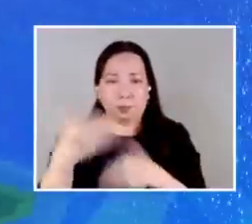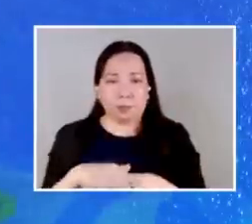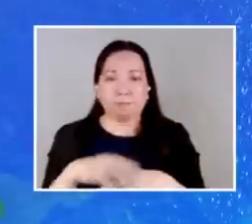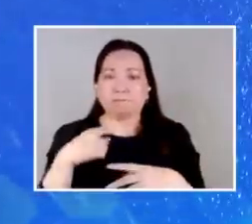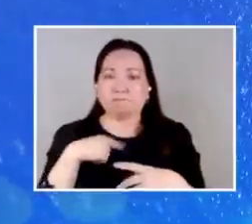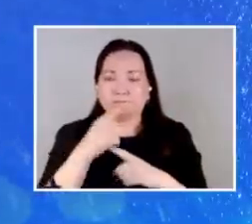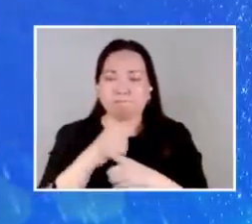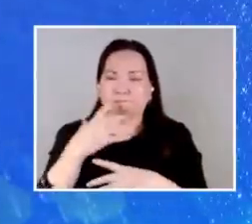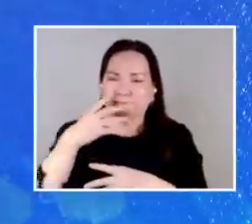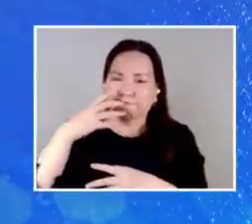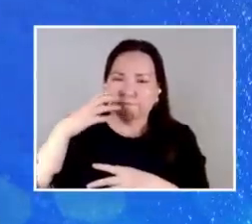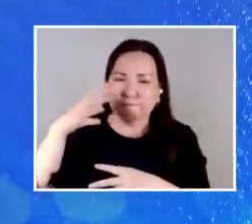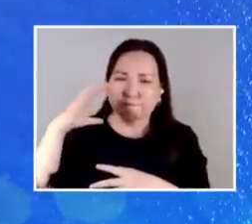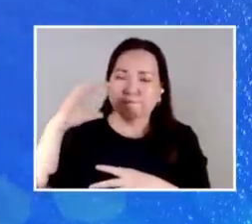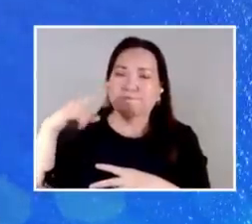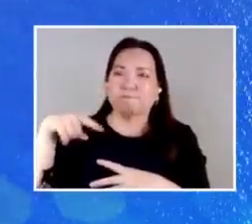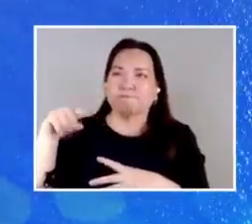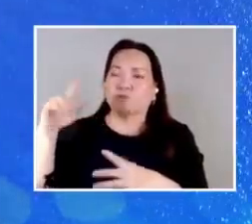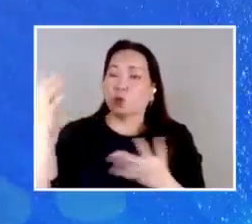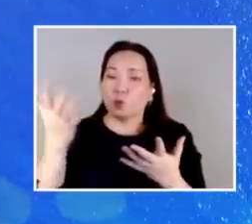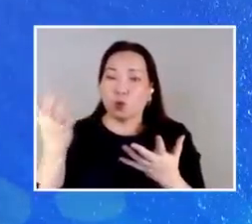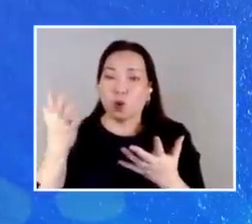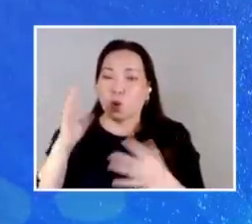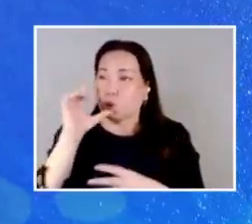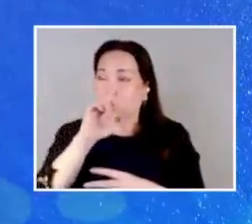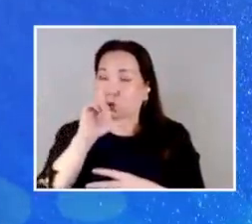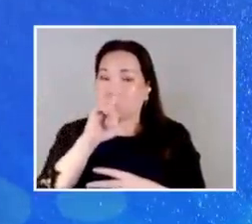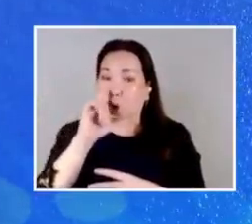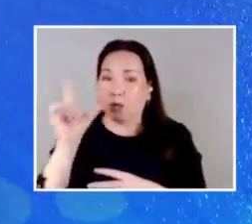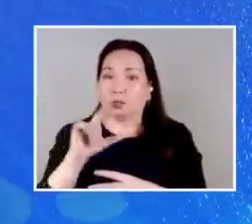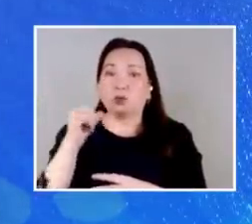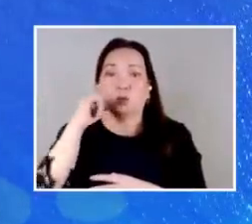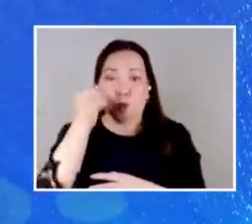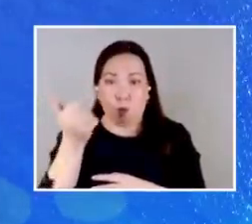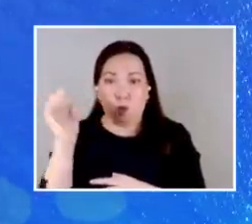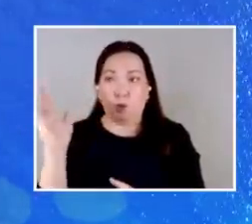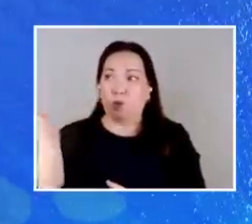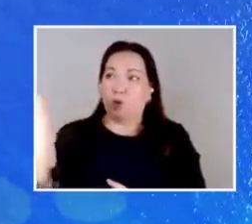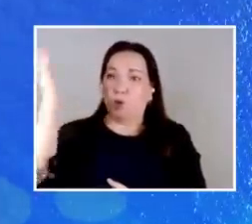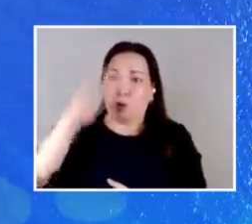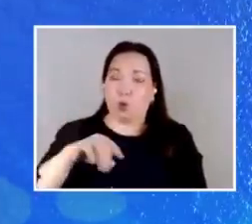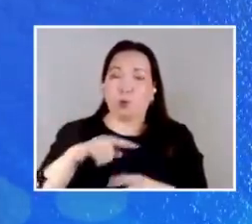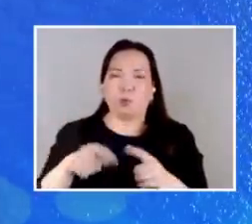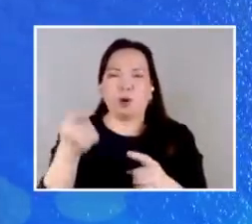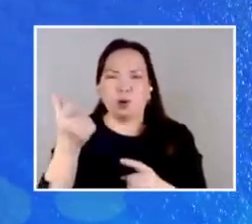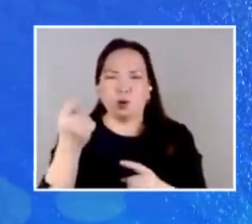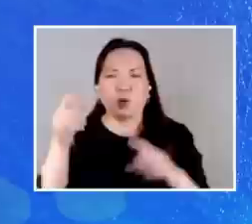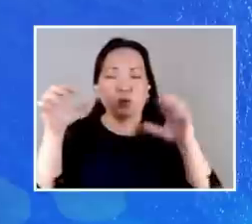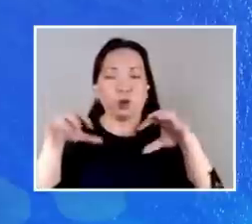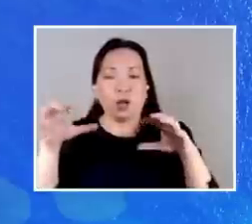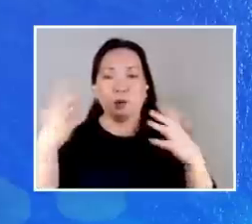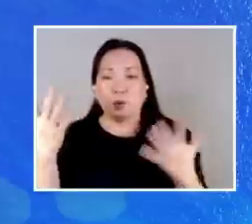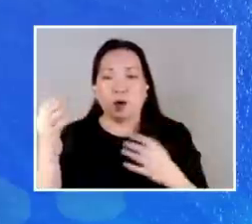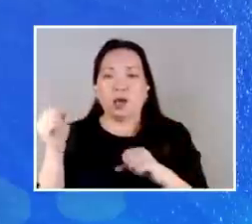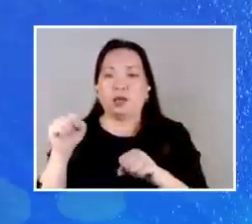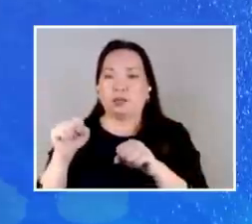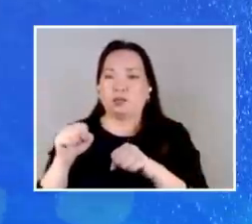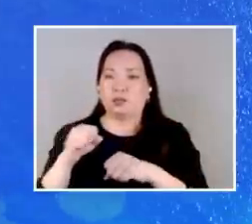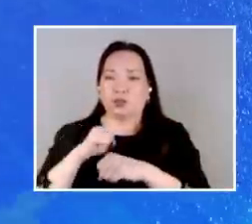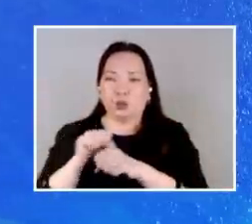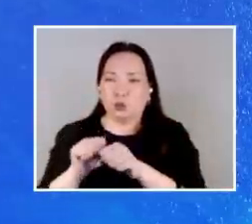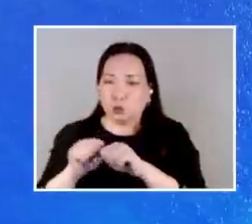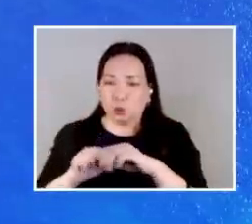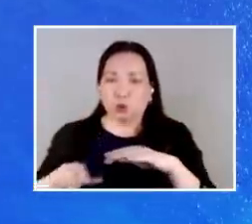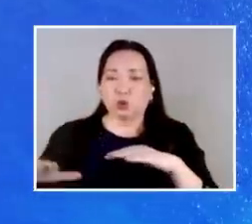at mainit sa malaking bahagi ng Luzon buong araw bukas. Pero magsisimula ng umulan dito po sa Sorsogon at Masbate sa umaga